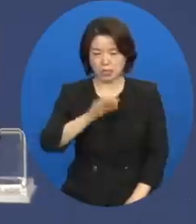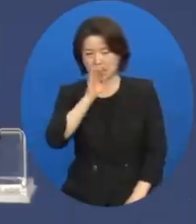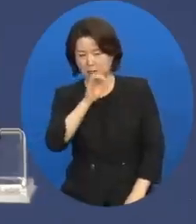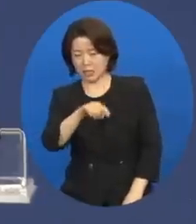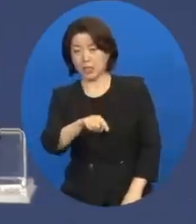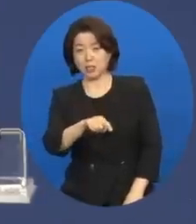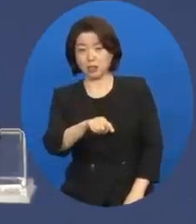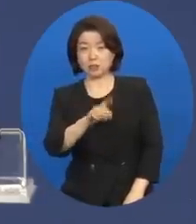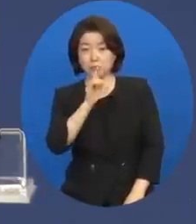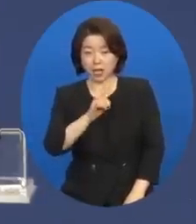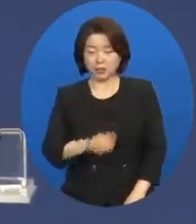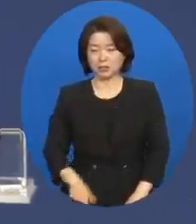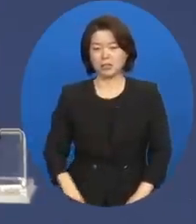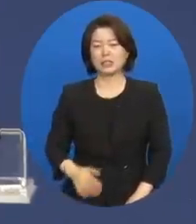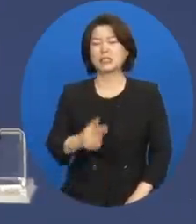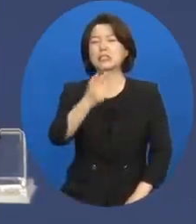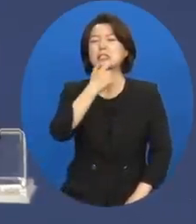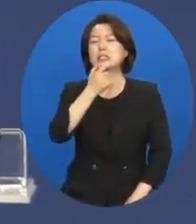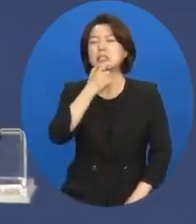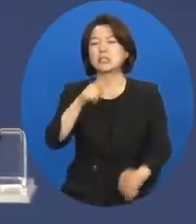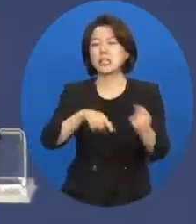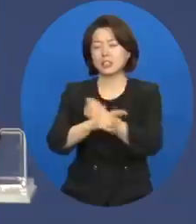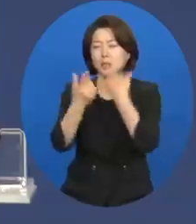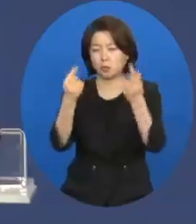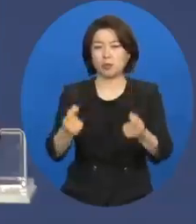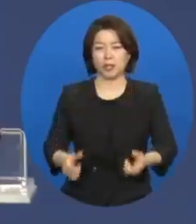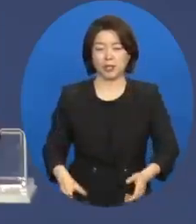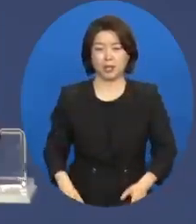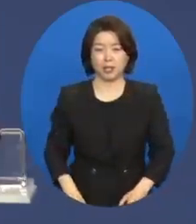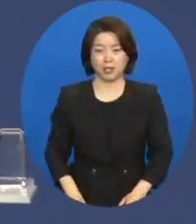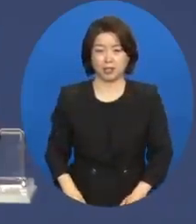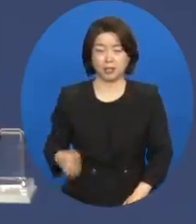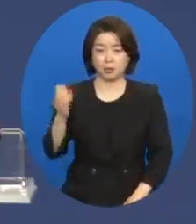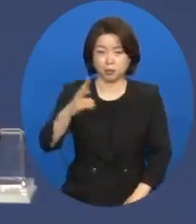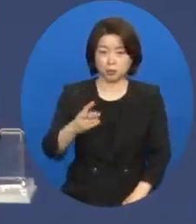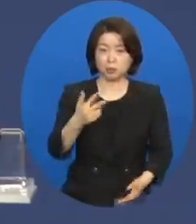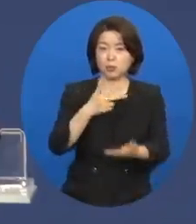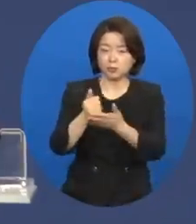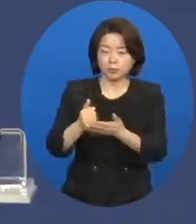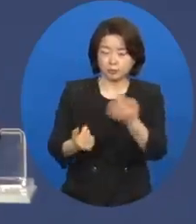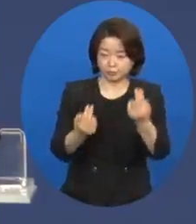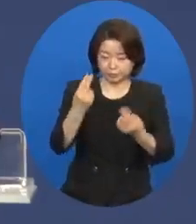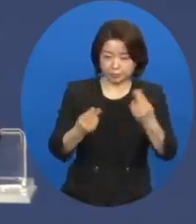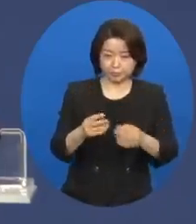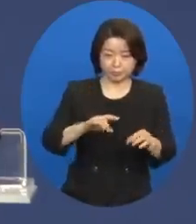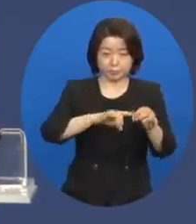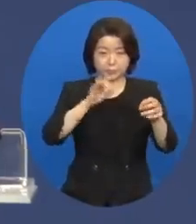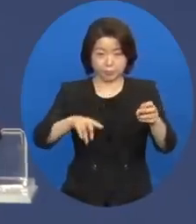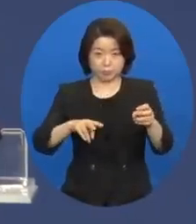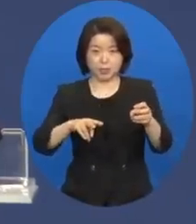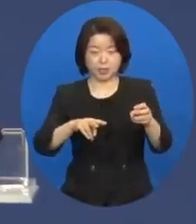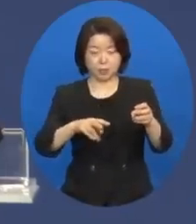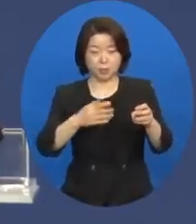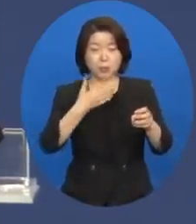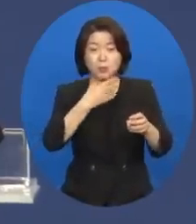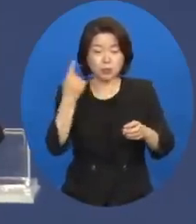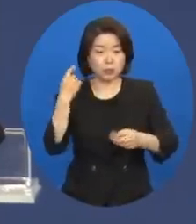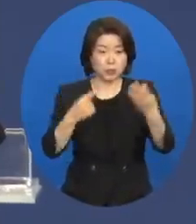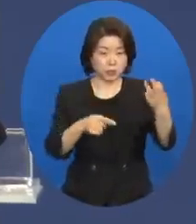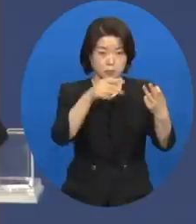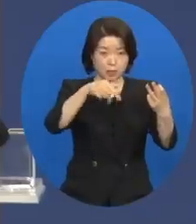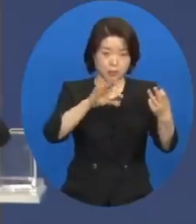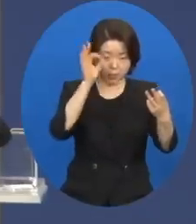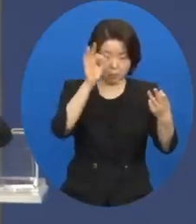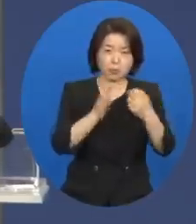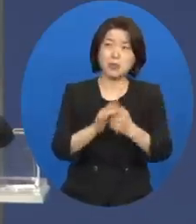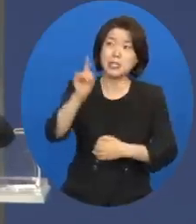말은 하고 싶지 않다 이 말이다 이 말이에요. 그리고 주님은 비유에서 마태복음 13장에 비유를 말씀하실 때,